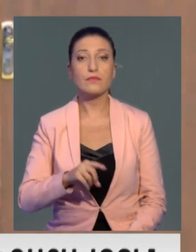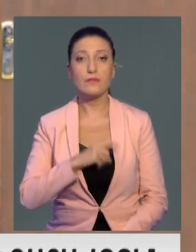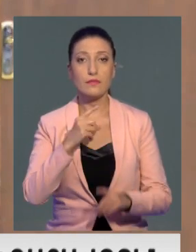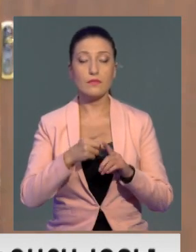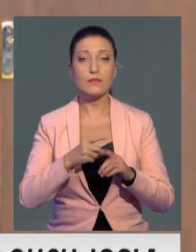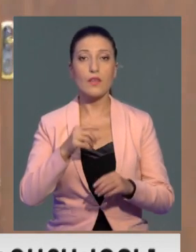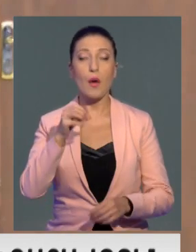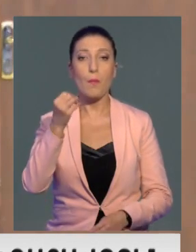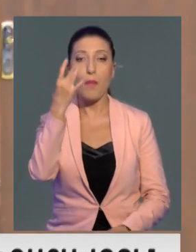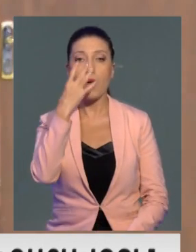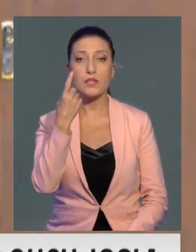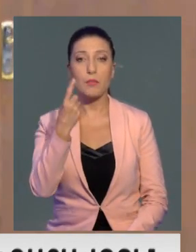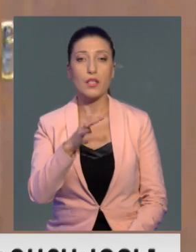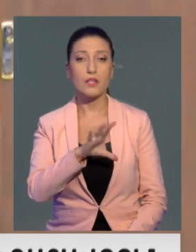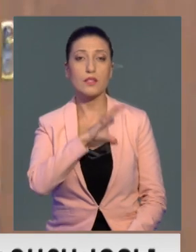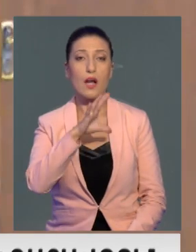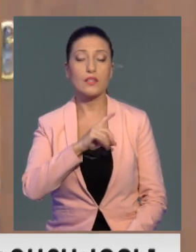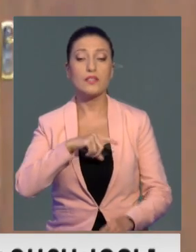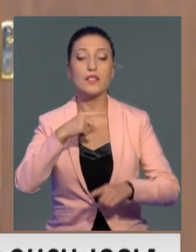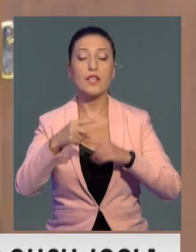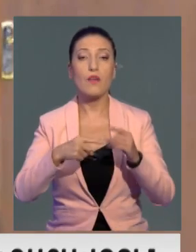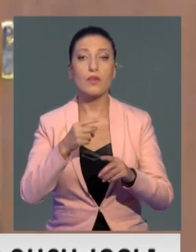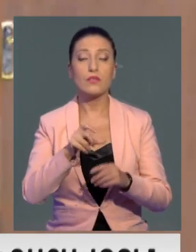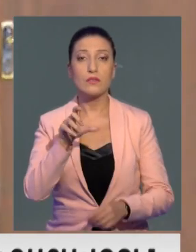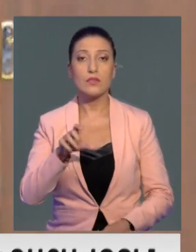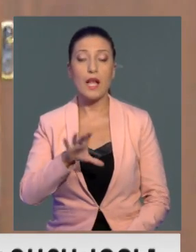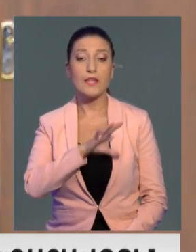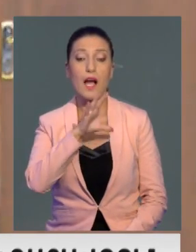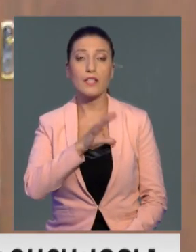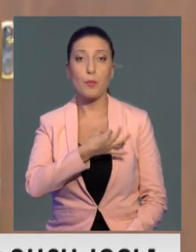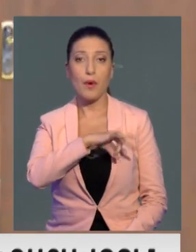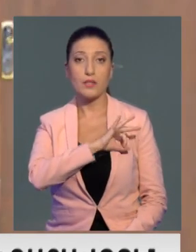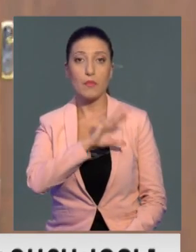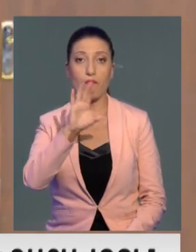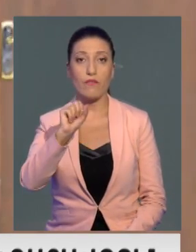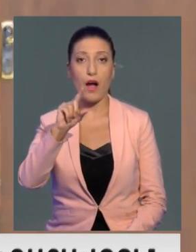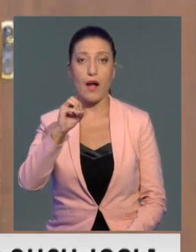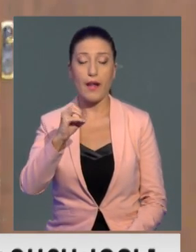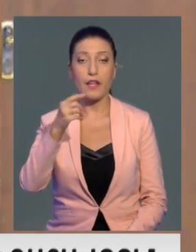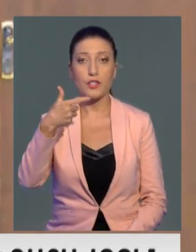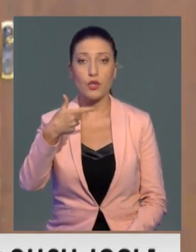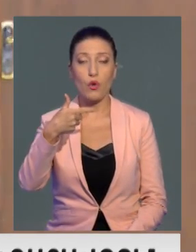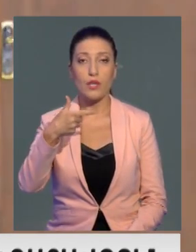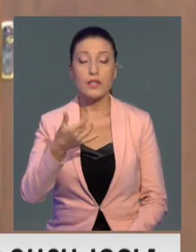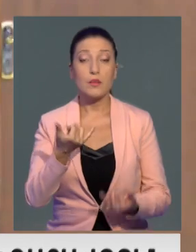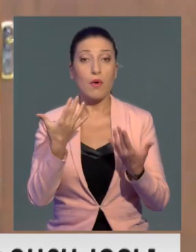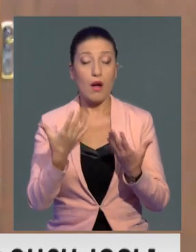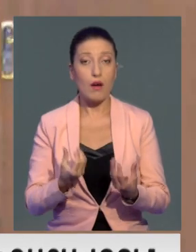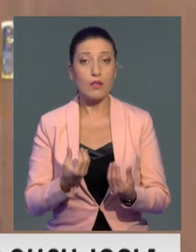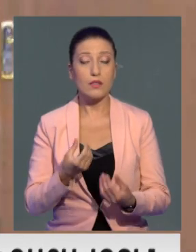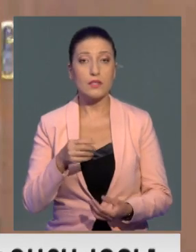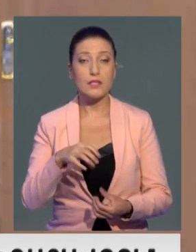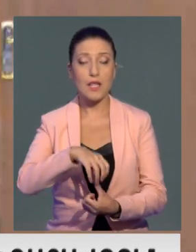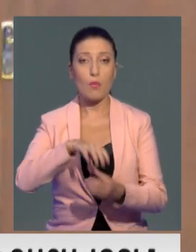մարտի 1-ի գործով նախկին իրավահաջորդների նախկին փաստաբան Վահե Գրիգորյանին, ով այս պահին արդեն հանդիսանում է